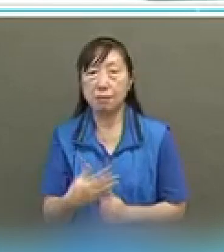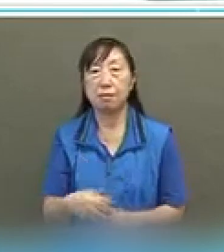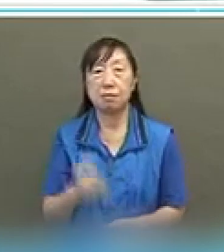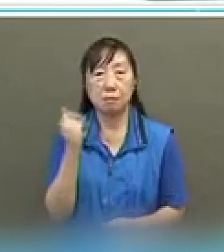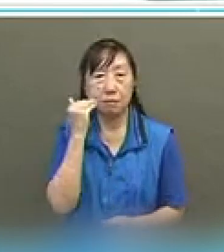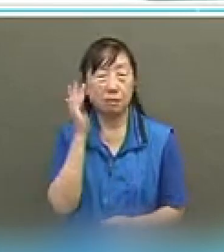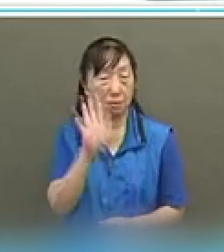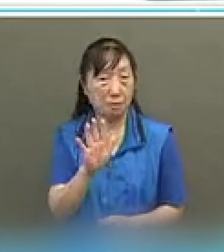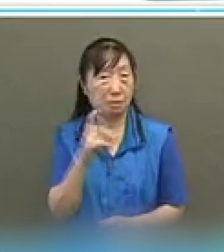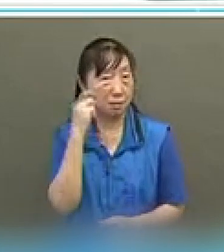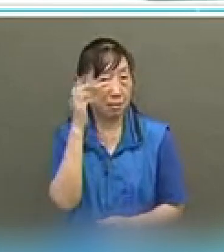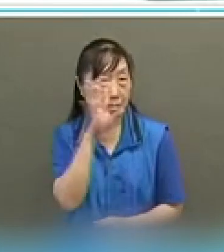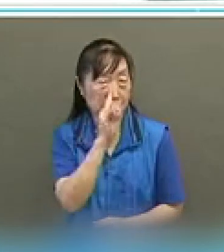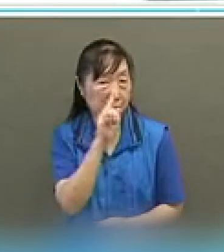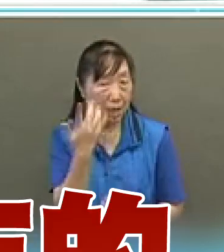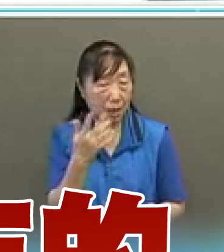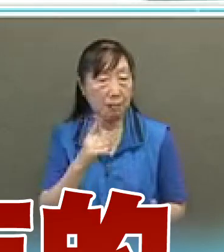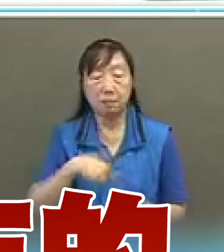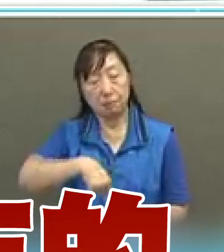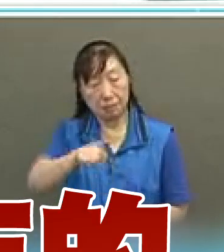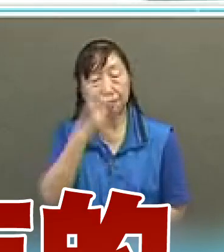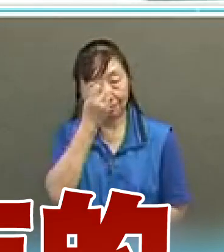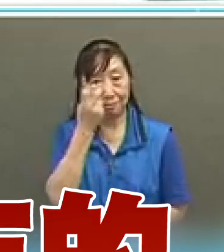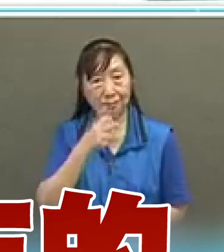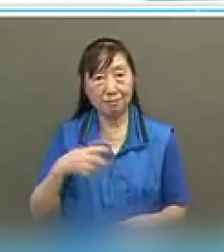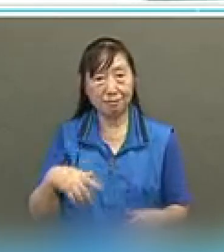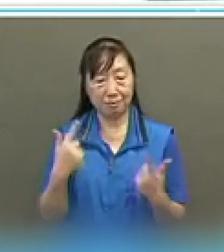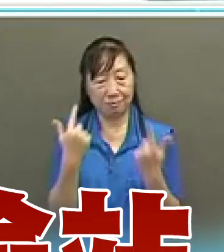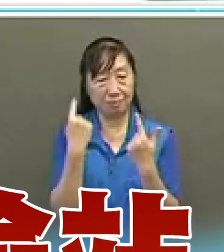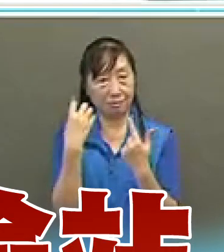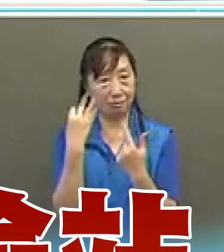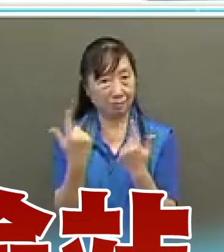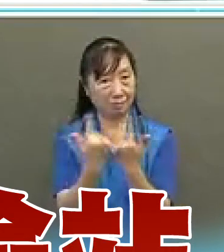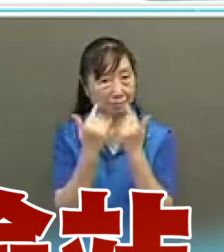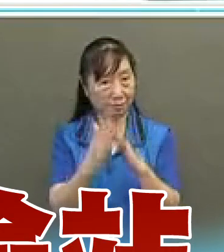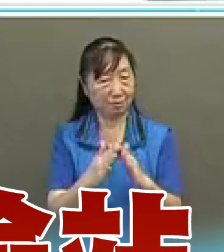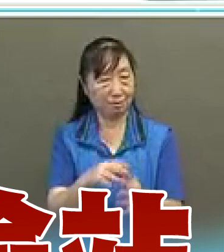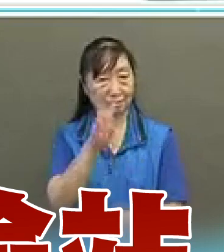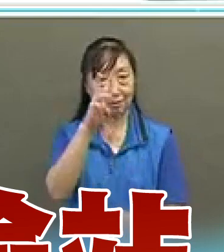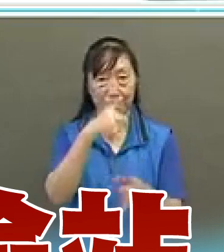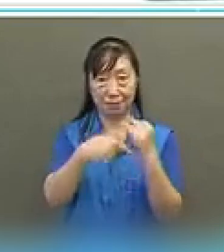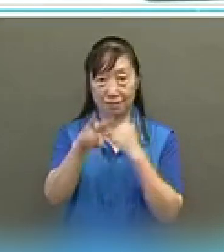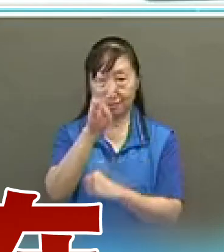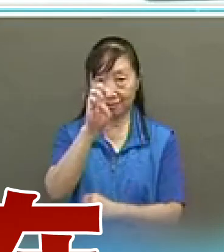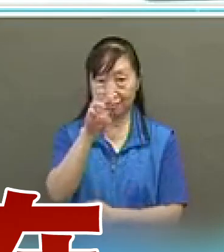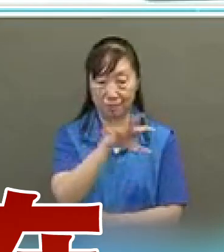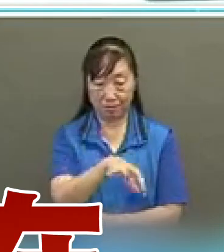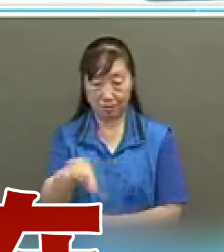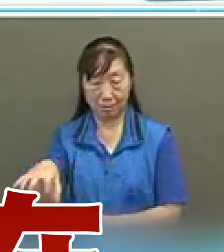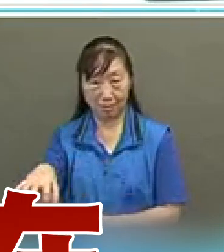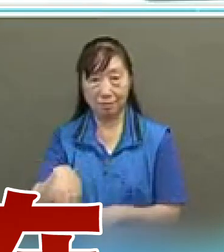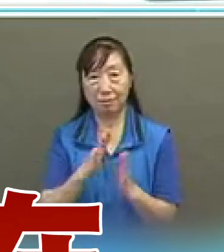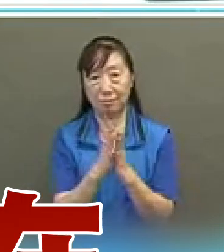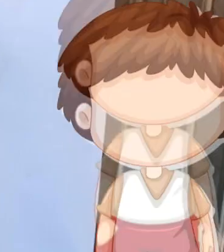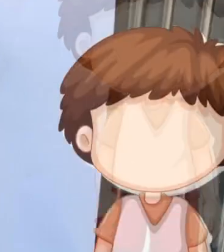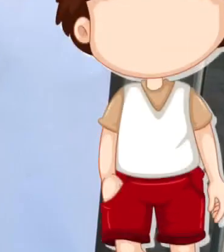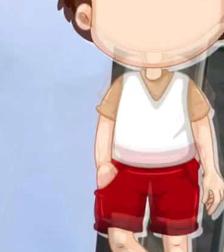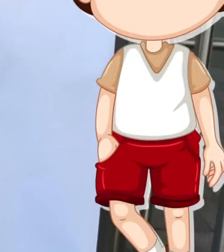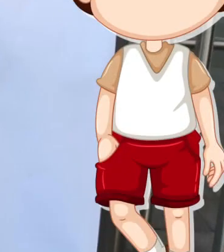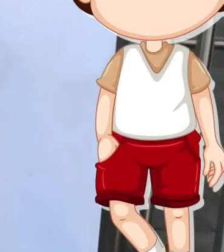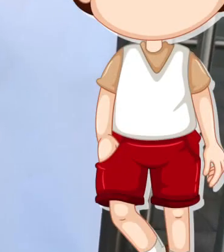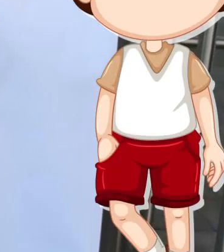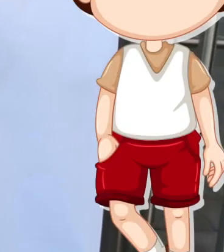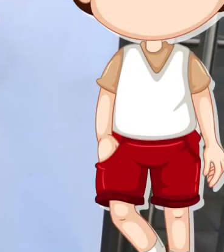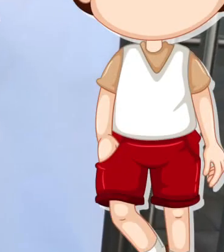果觉得想要去筛检，我们新北市的33处的筛检站都依然存在。 另